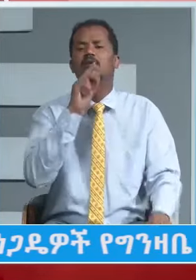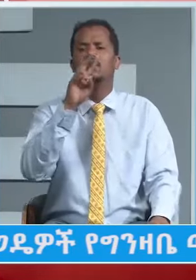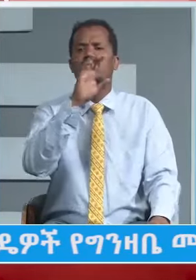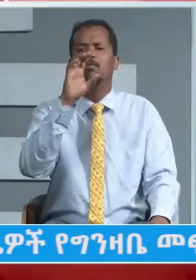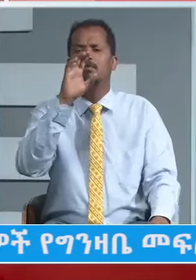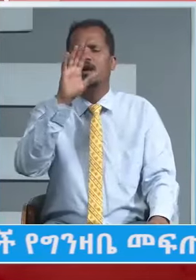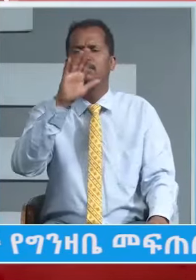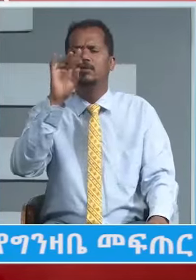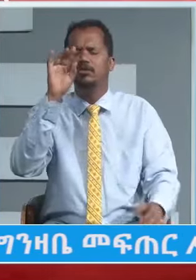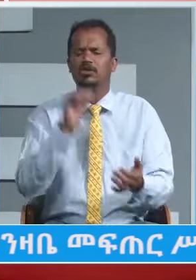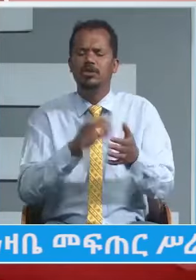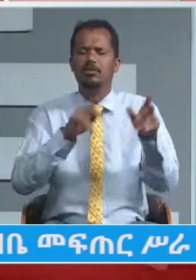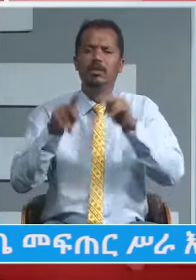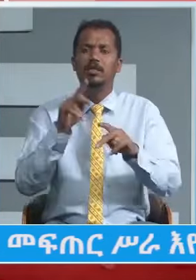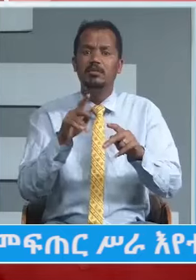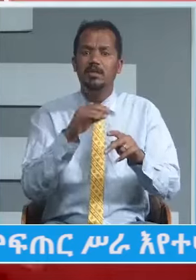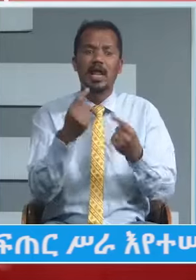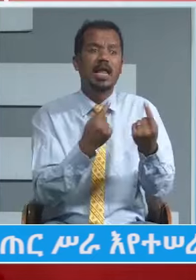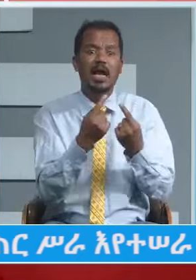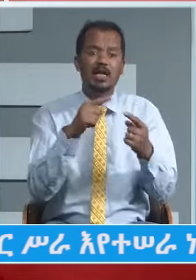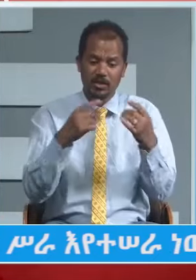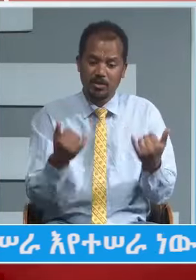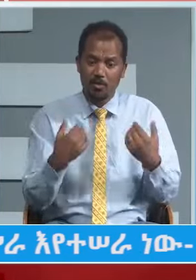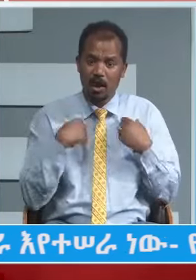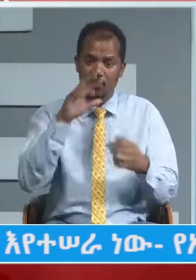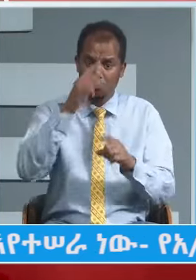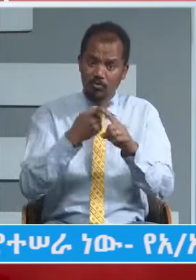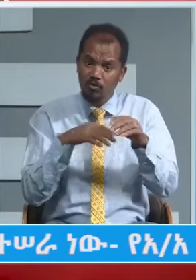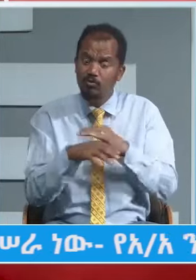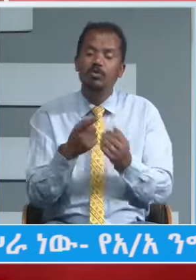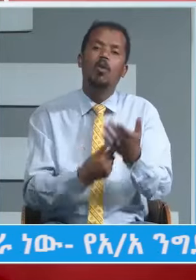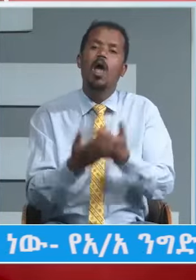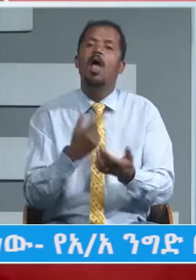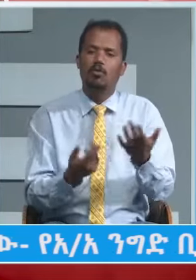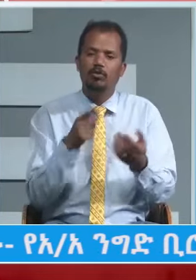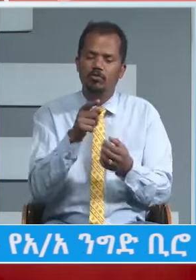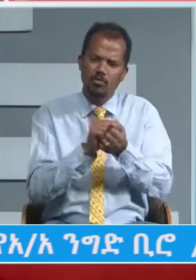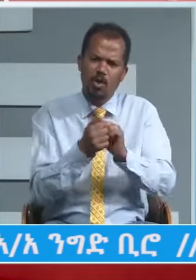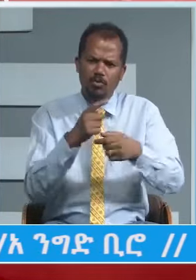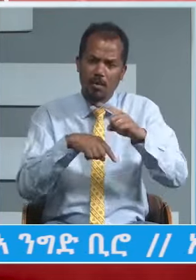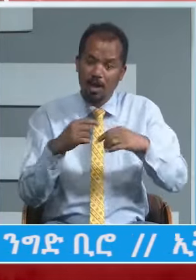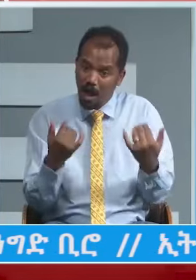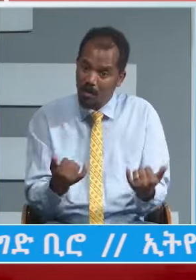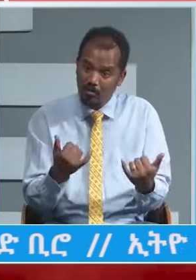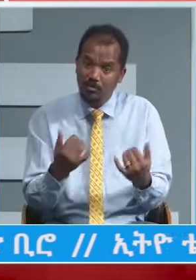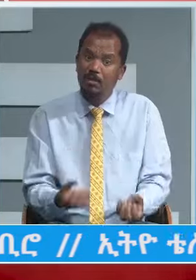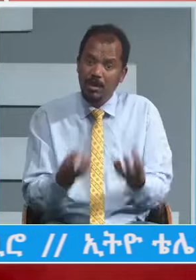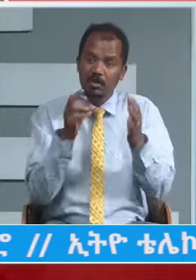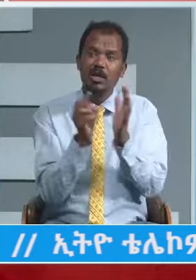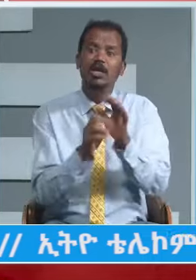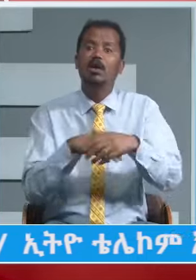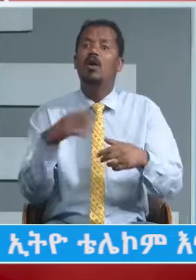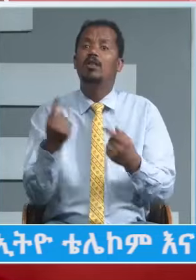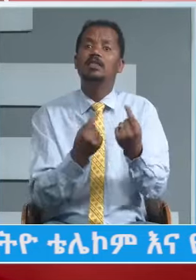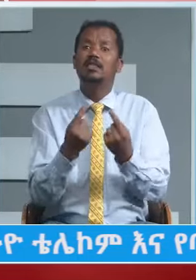ያለው። ከ258,000 በላይ የህብረተሰብ ክፍልና ነጋዴ ተወያይቷል እስካሁን ባለው 3 ወር ውስጥ ማለት። ስለዚህ እሱ ለውጥ አምጥቷል። አሁን ላይ ስናይ አብዛኞቹ